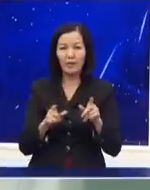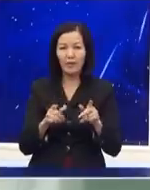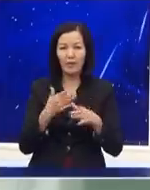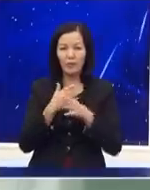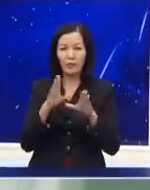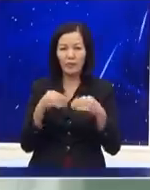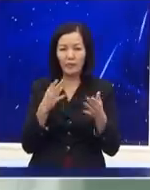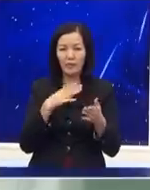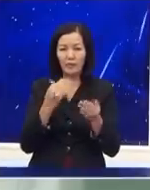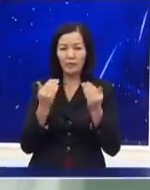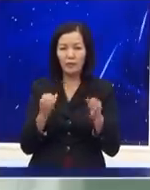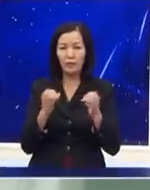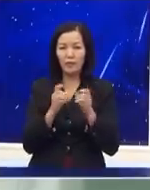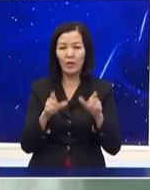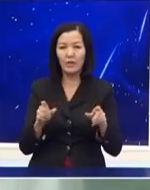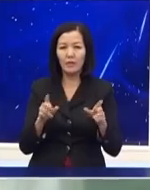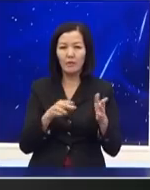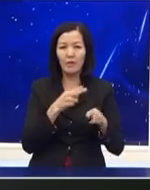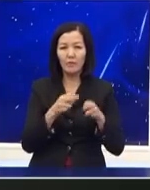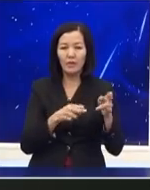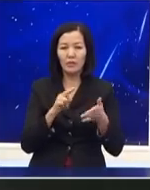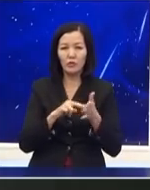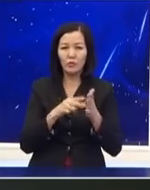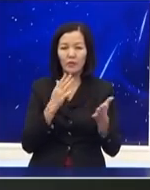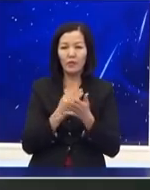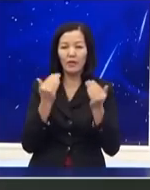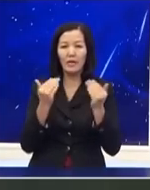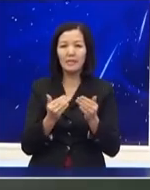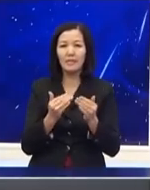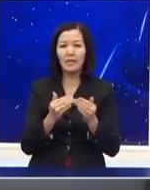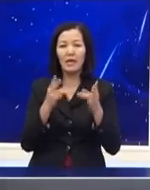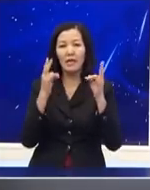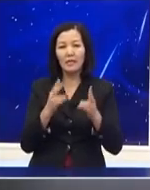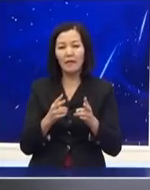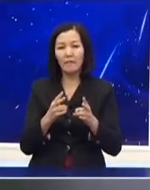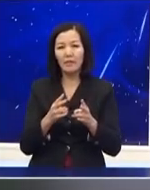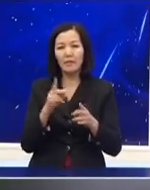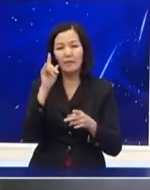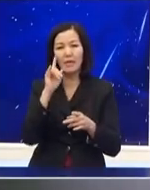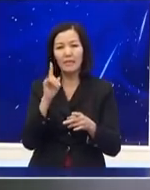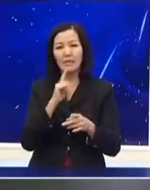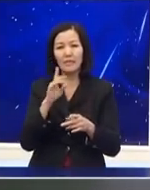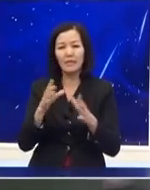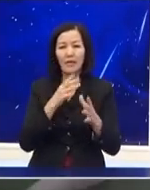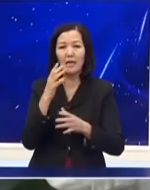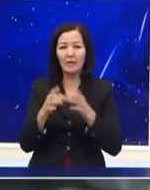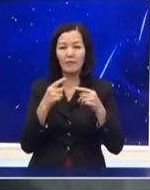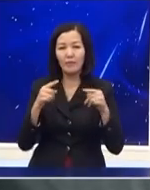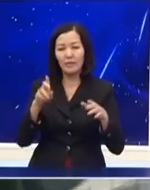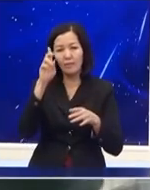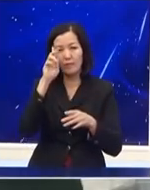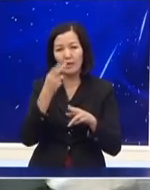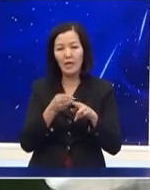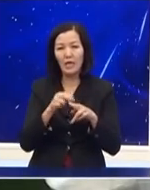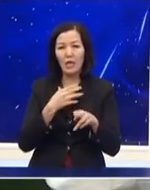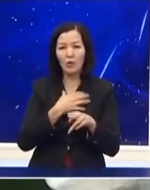жасалынды. Бүгін 10 адамға операция жоспарланды. Қазіргі таңда травматизм тек қана Қазақстан үшін емес, сондай-ақ әлемдегі басқа елдер үшін де